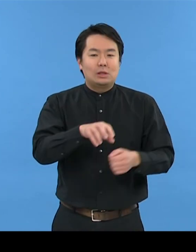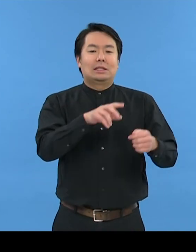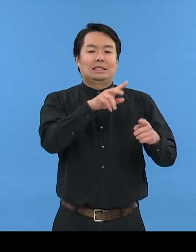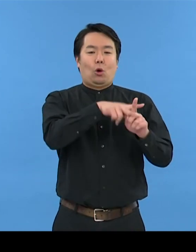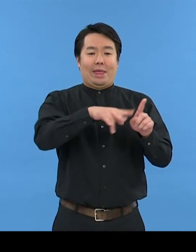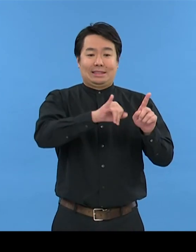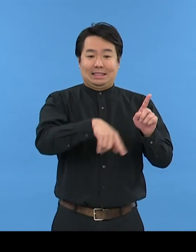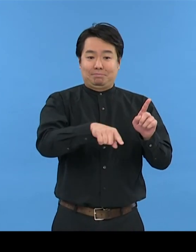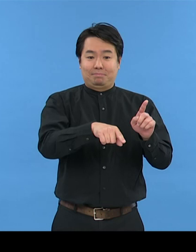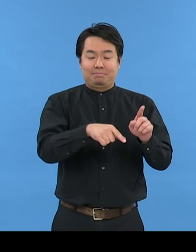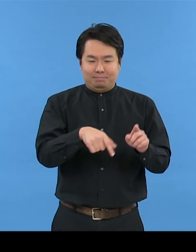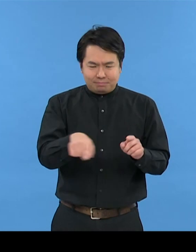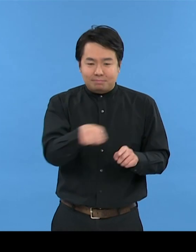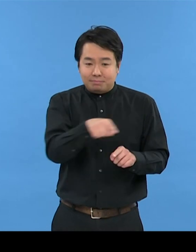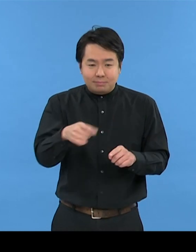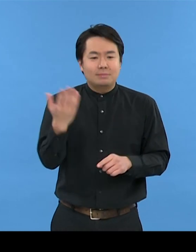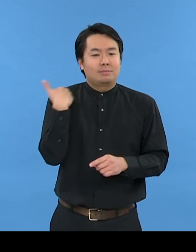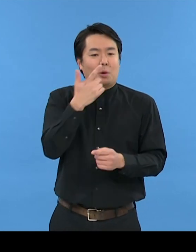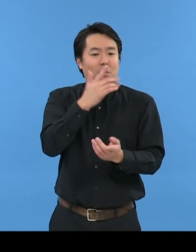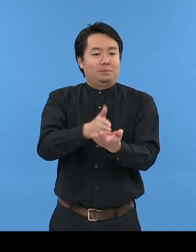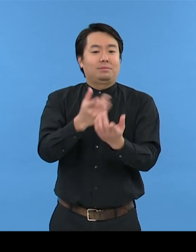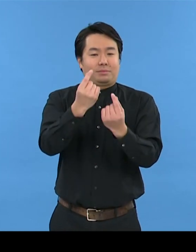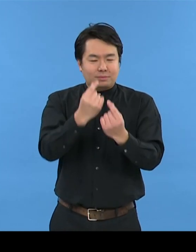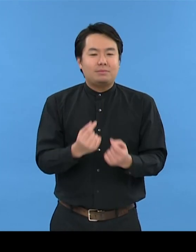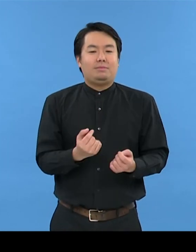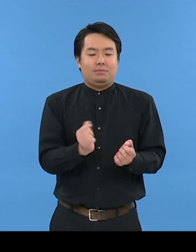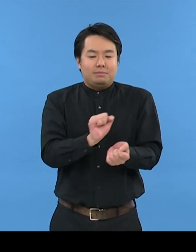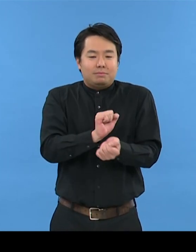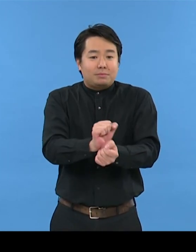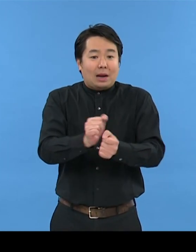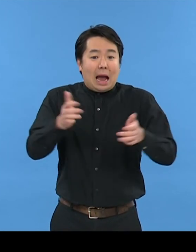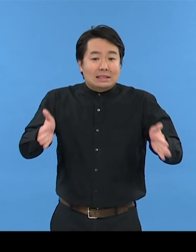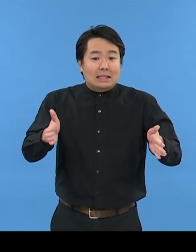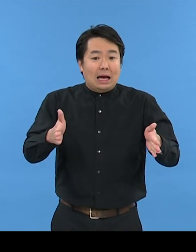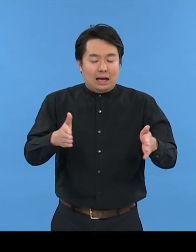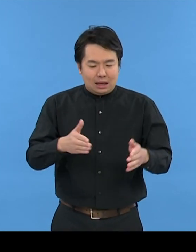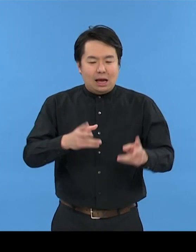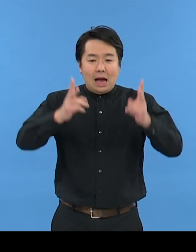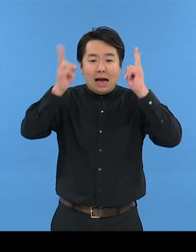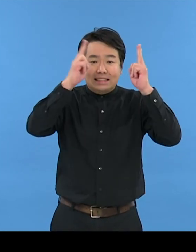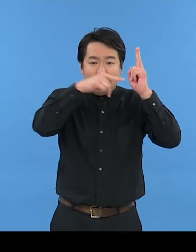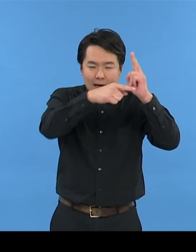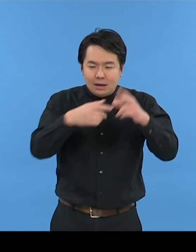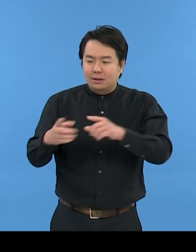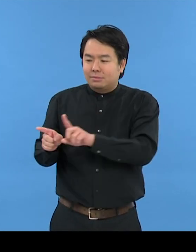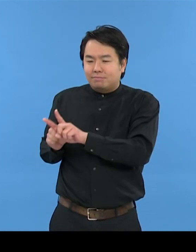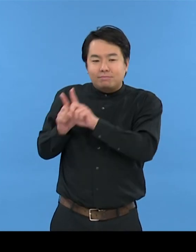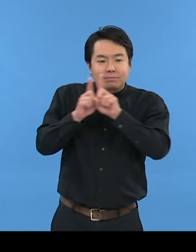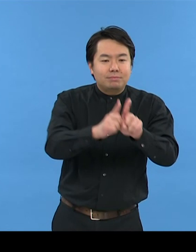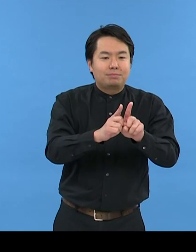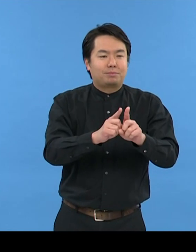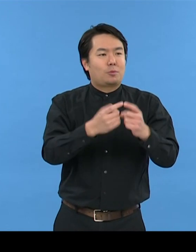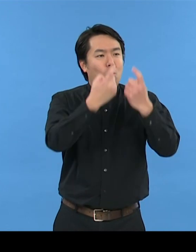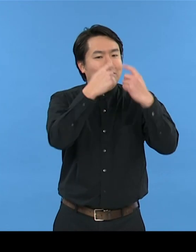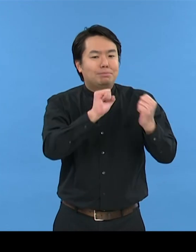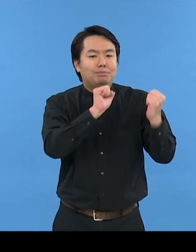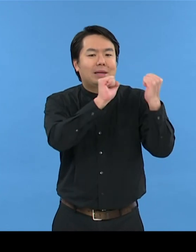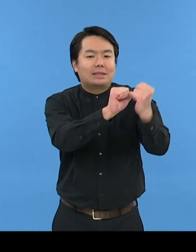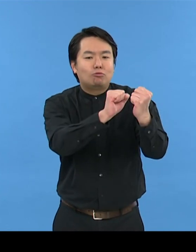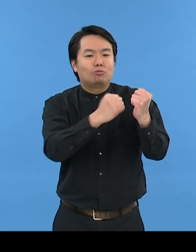そうですけど先ほど申し上げた通り刑務所で受刑中にもかかわらず会社に連れて行って